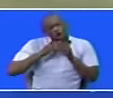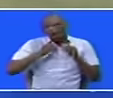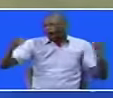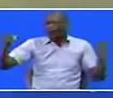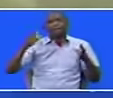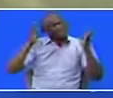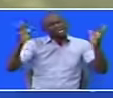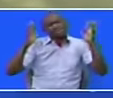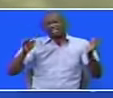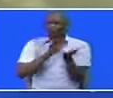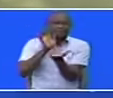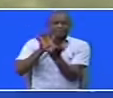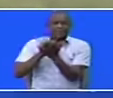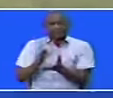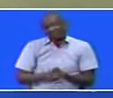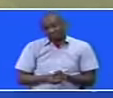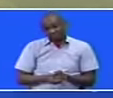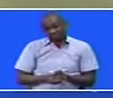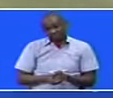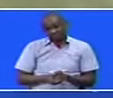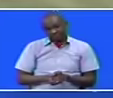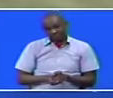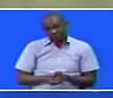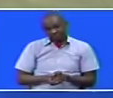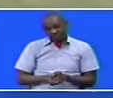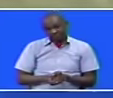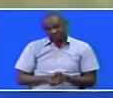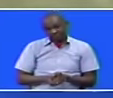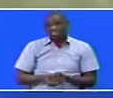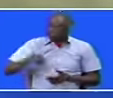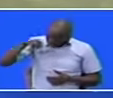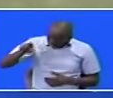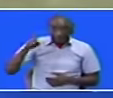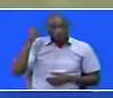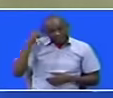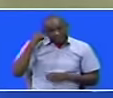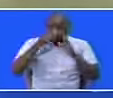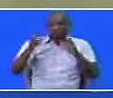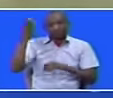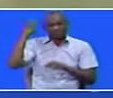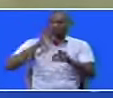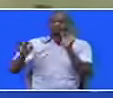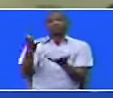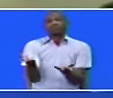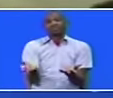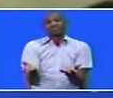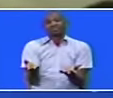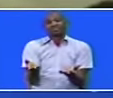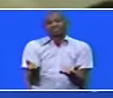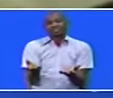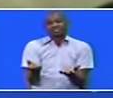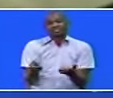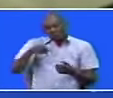kubwa. Ifuatwa na TNA. Bado wanakumbuka nyumba yenye ilichomeka.